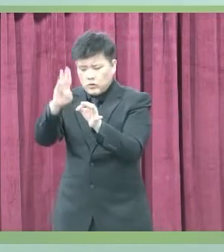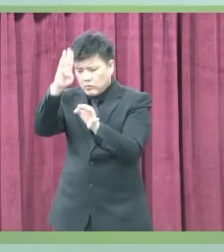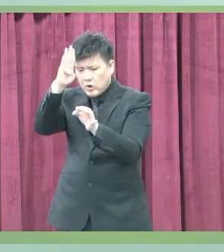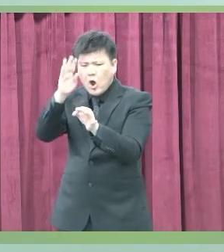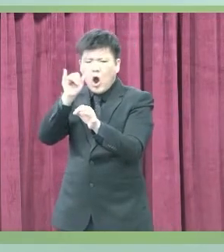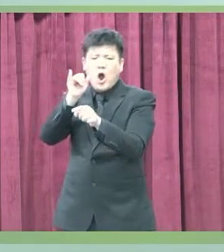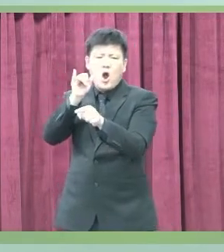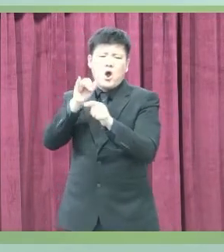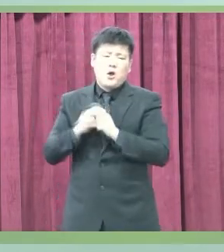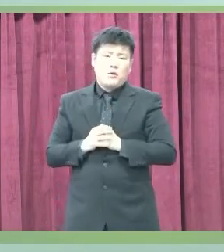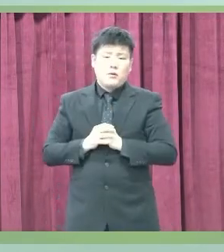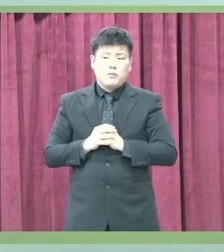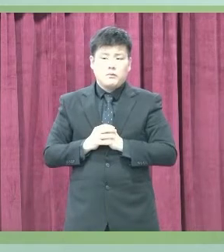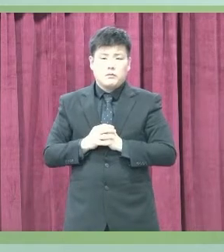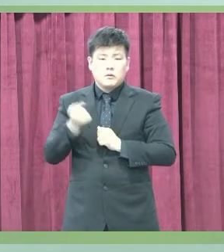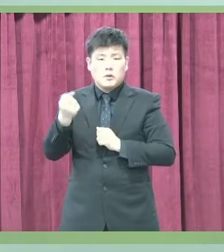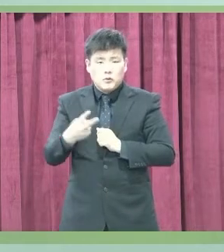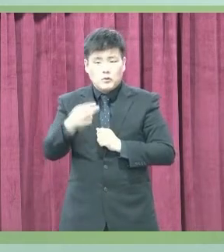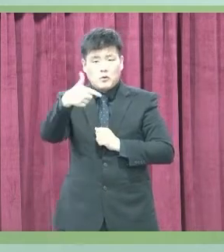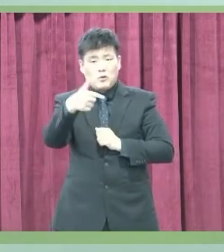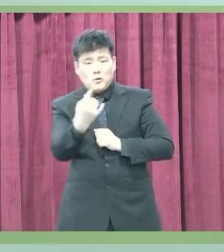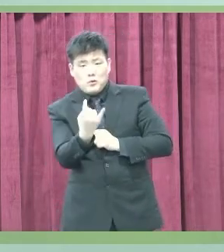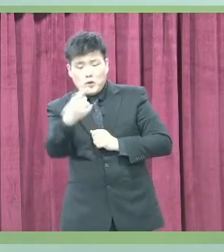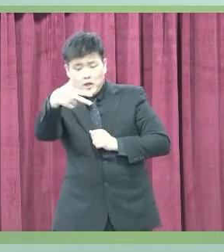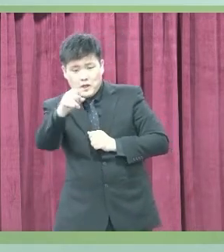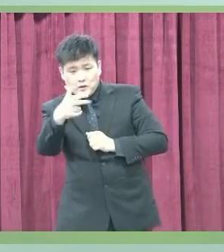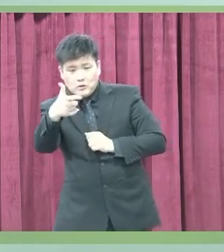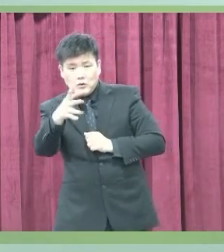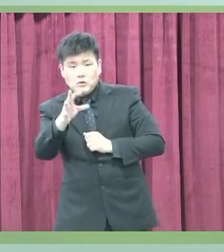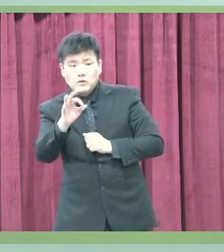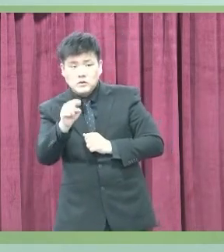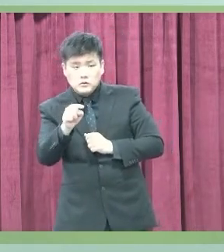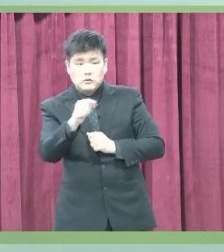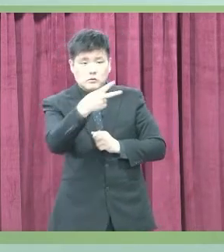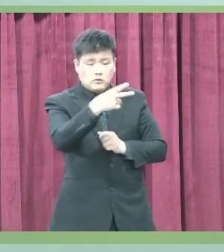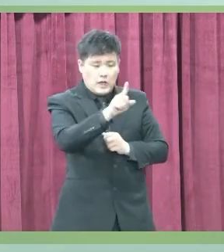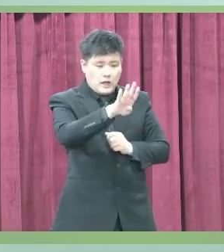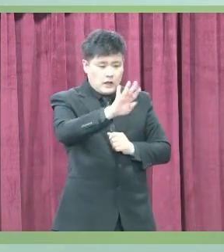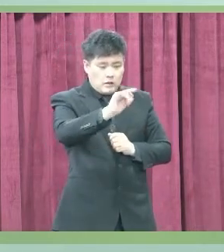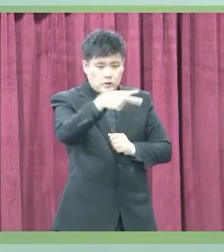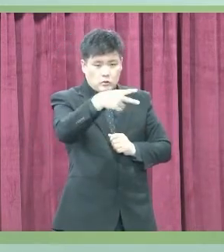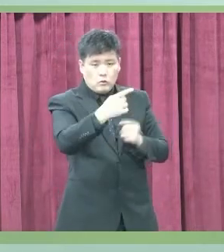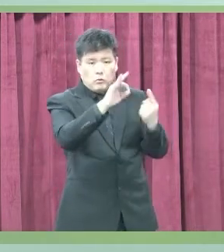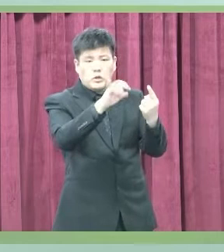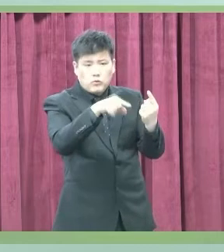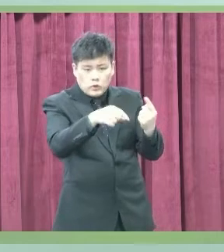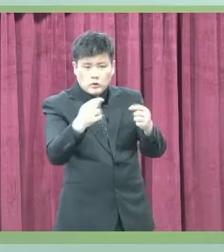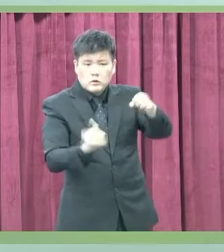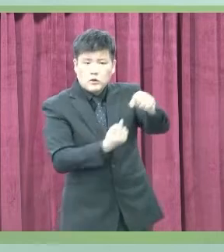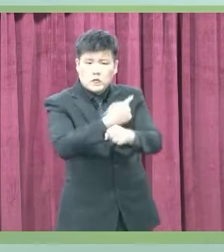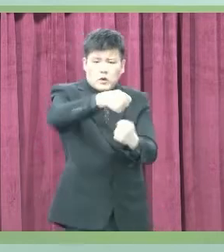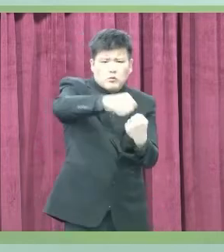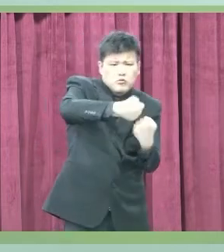있습니다. 그리고 뇌전증도 같은 경우도 다빈도 질환 1위가 뇌전증이고 이 외에도 연조직장애, 무릎 관절증